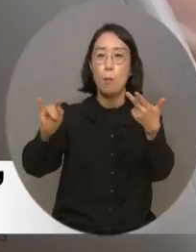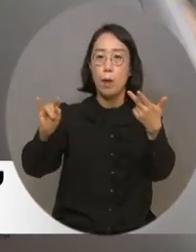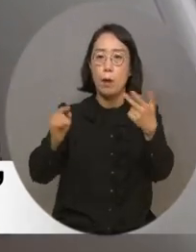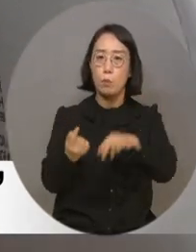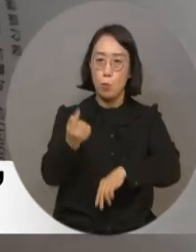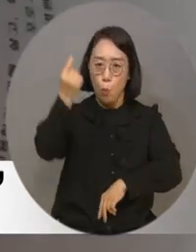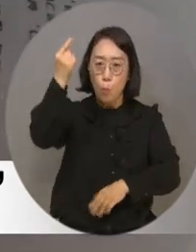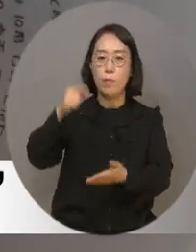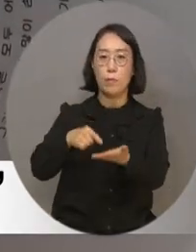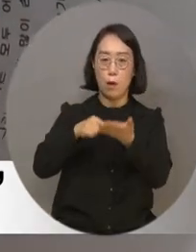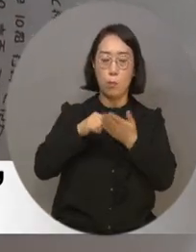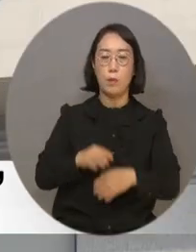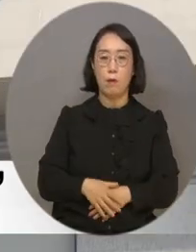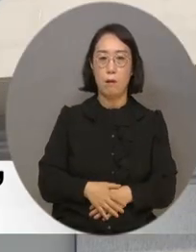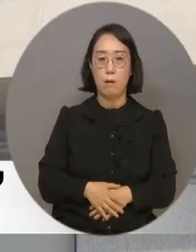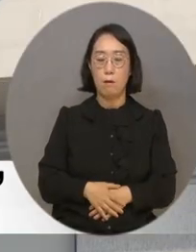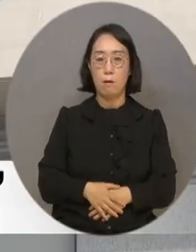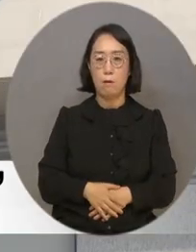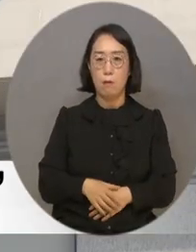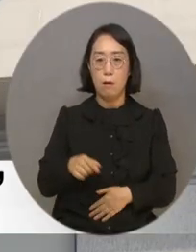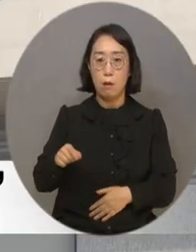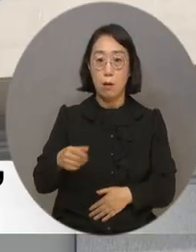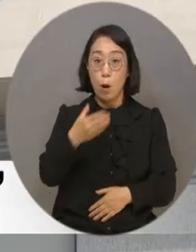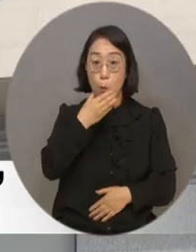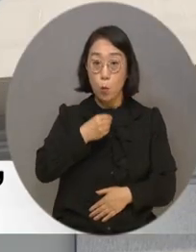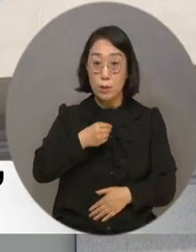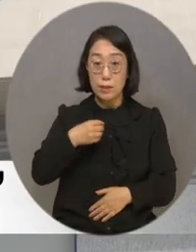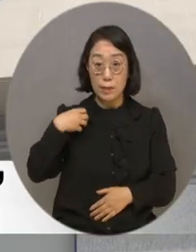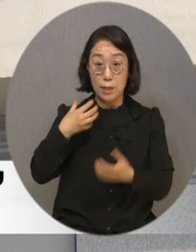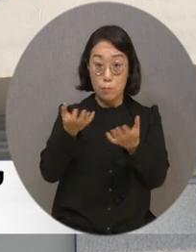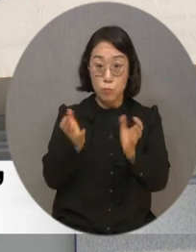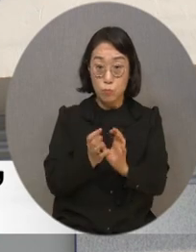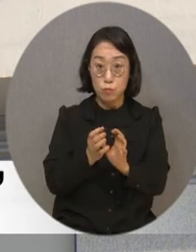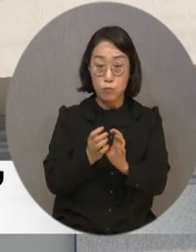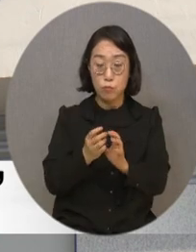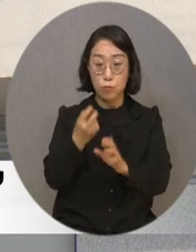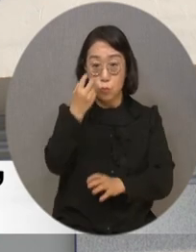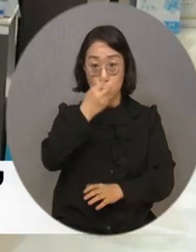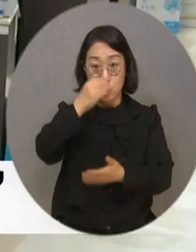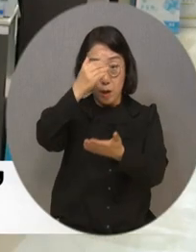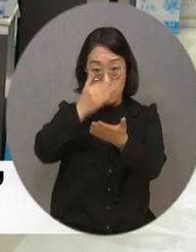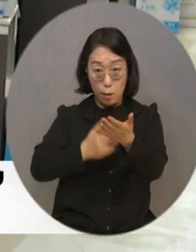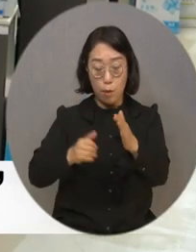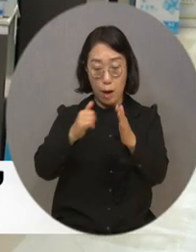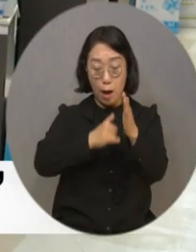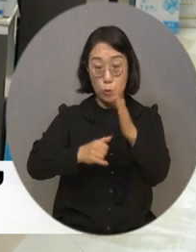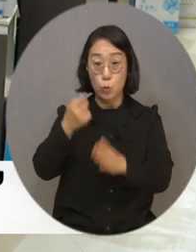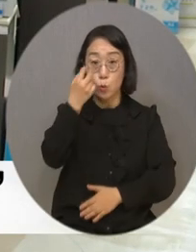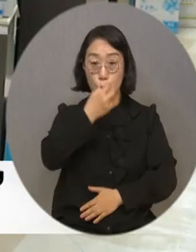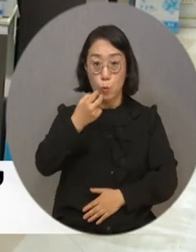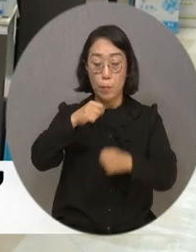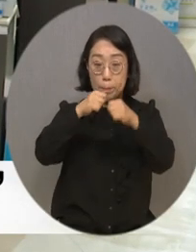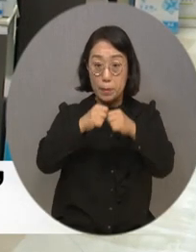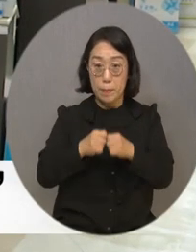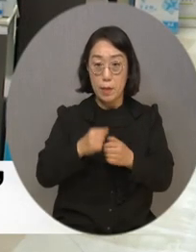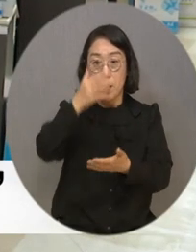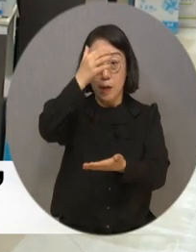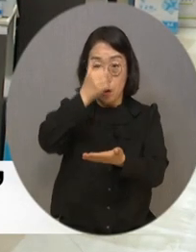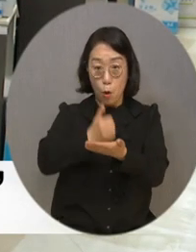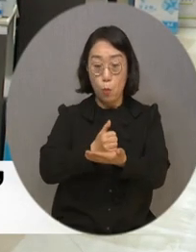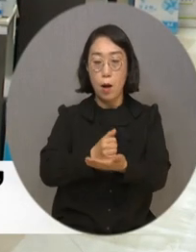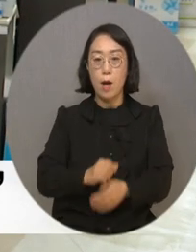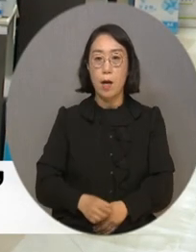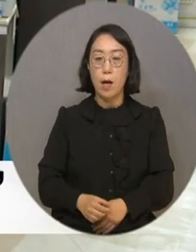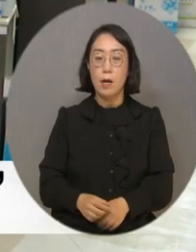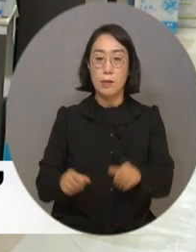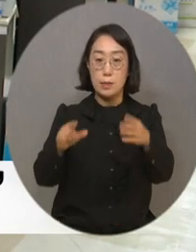것으로 나타났습니다. 보건복지부는 이 같은 내용을 담은 2022년 가족 돌봄 청년 실태 조사 결과를